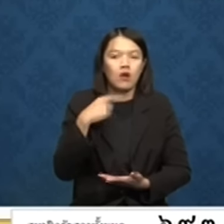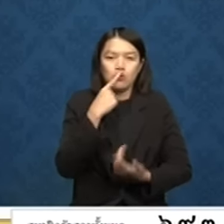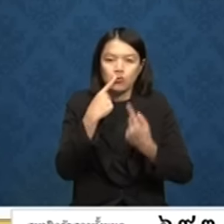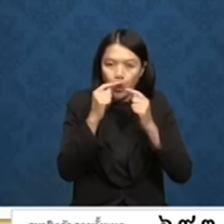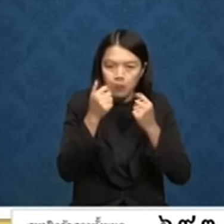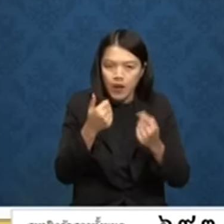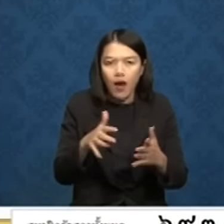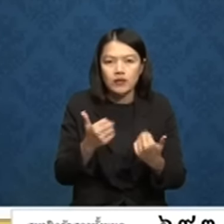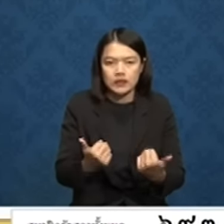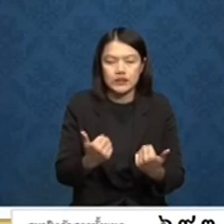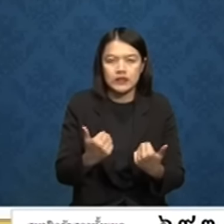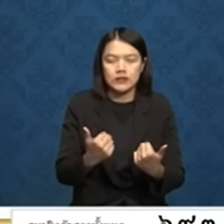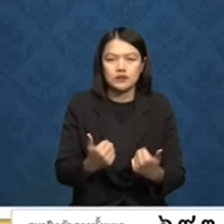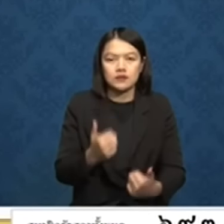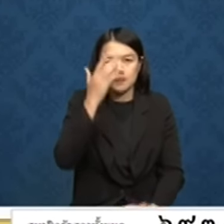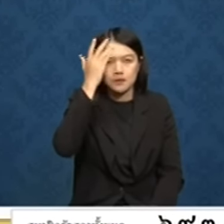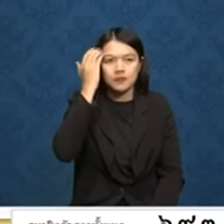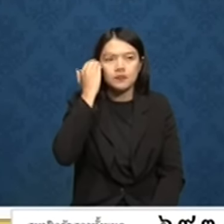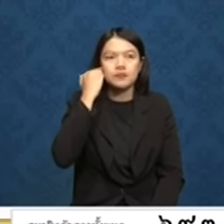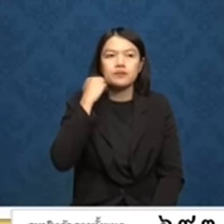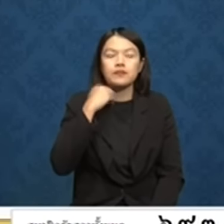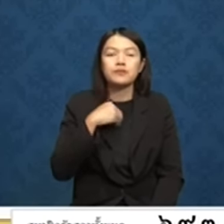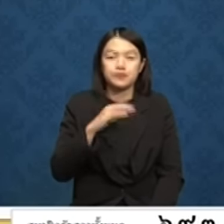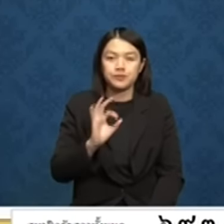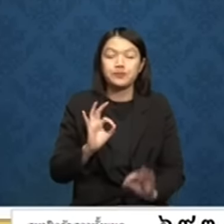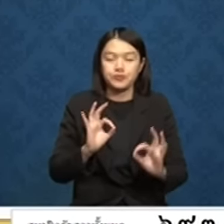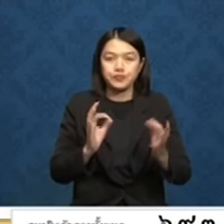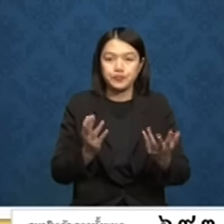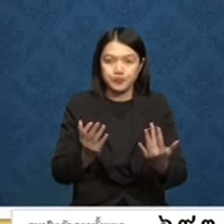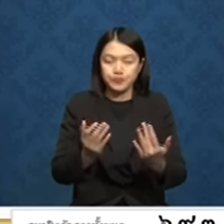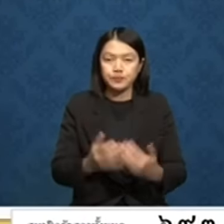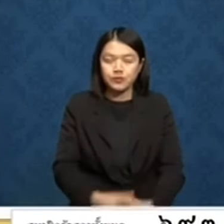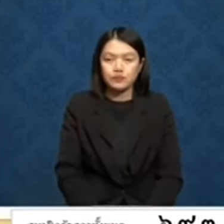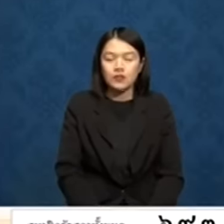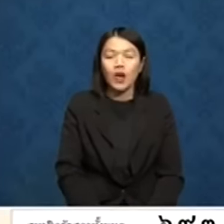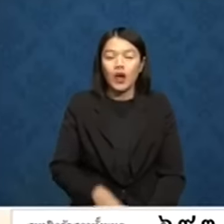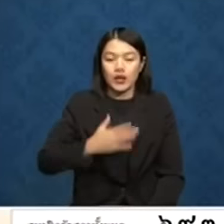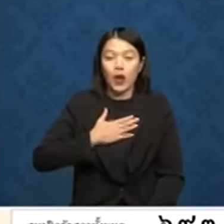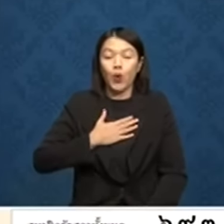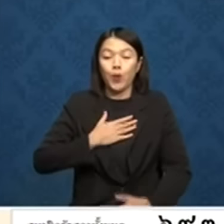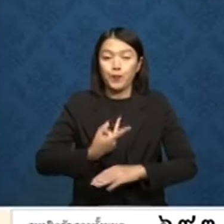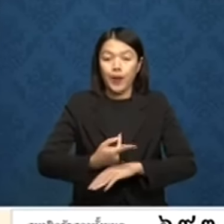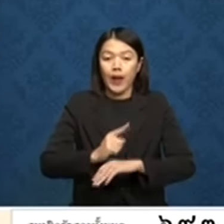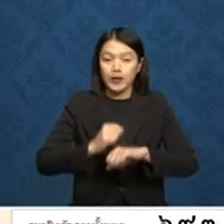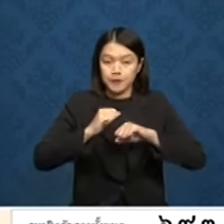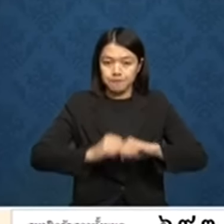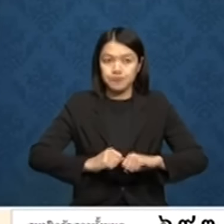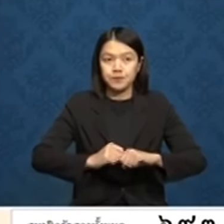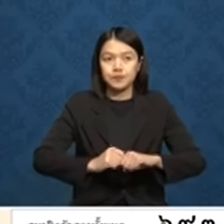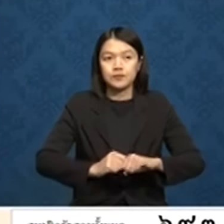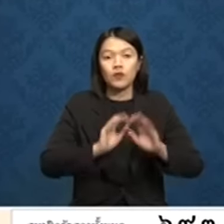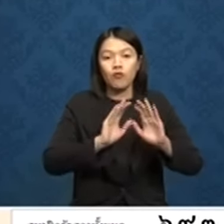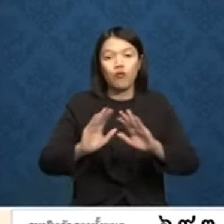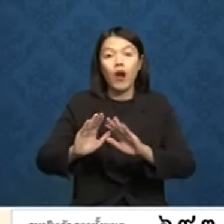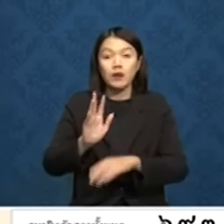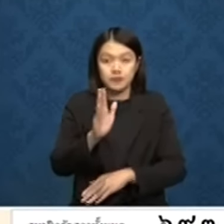บได้มาตอบในสภาได้ครับ ครับเดี๋ยวผมก็คุณนิจัยครับก็ฝากคุณลำดอนครับ